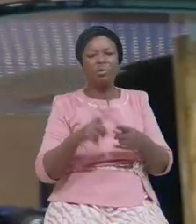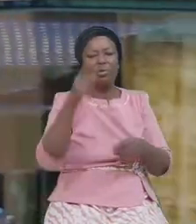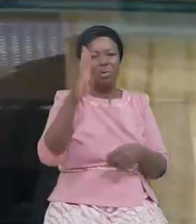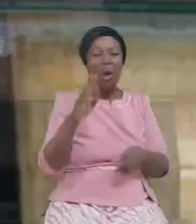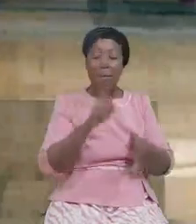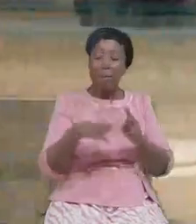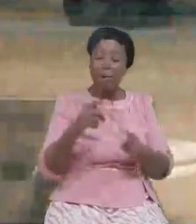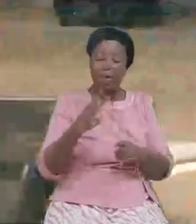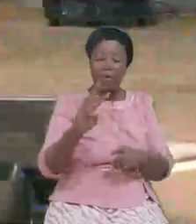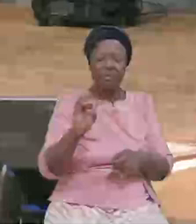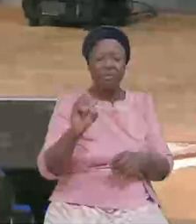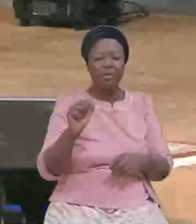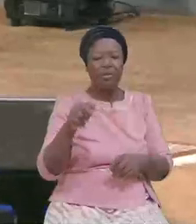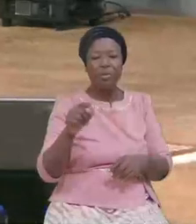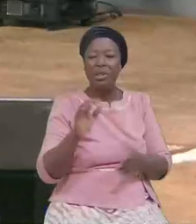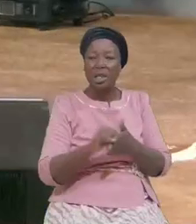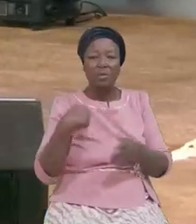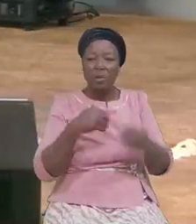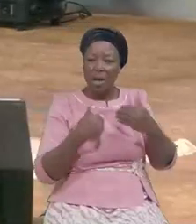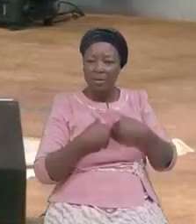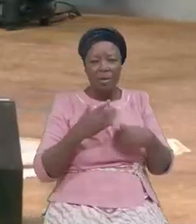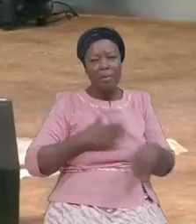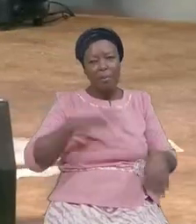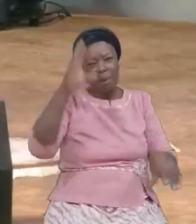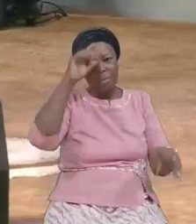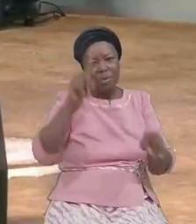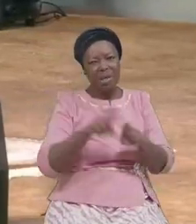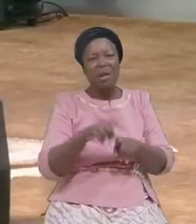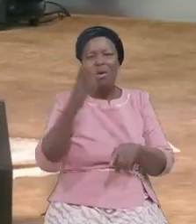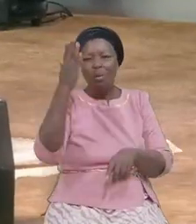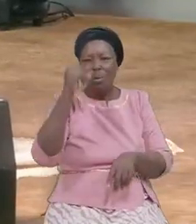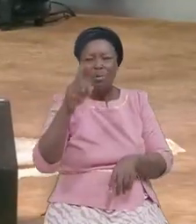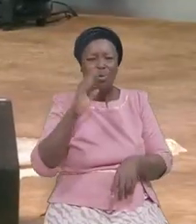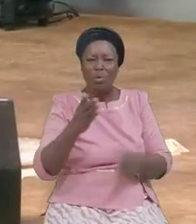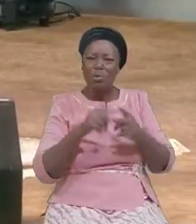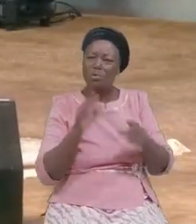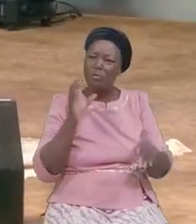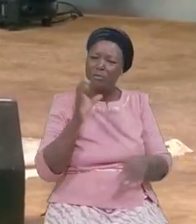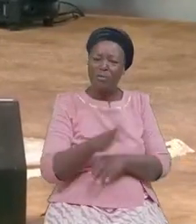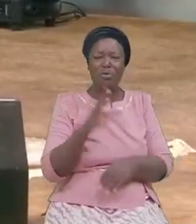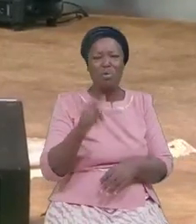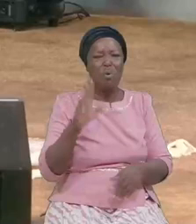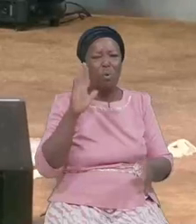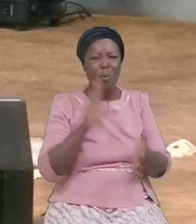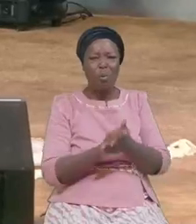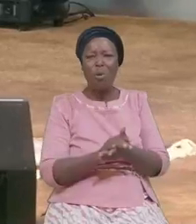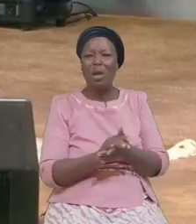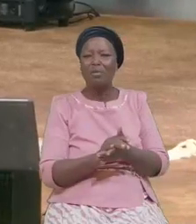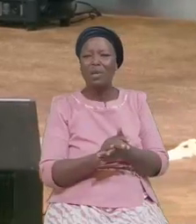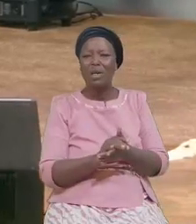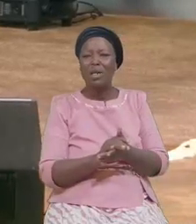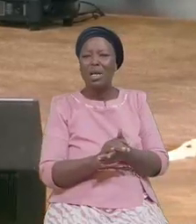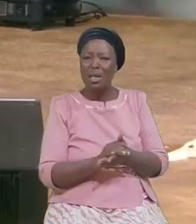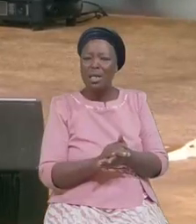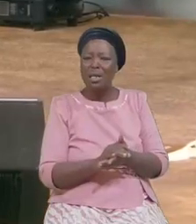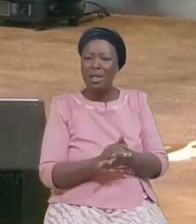avons, mon frère, pourquoi veux-tu intimider ta femme pour la briser et la mener à te